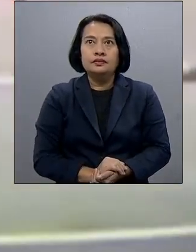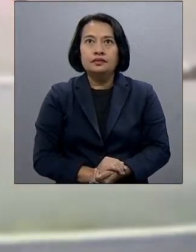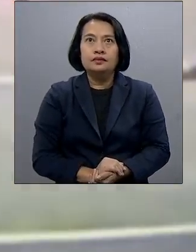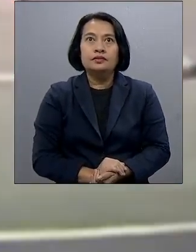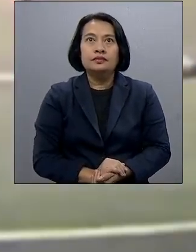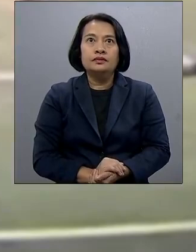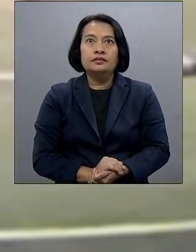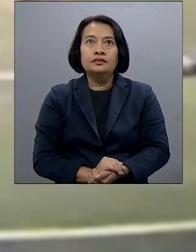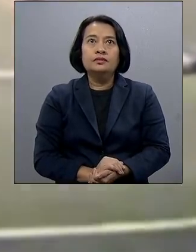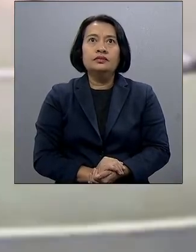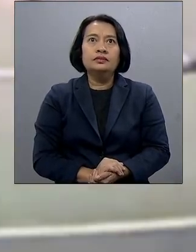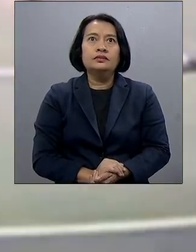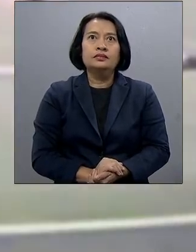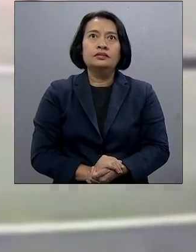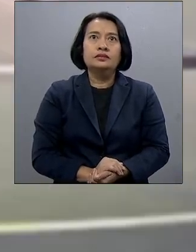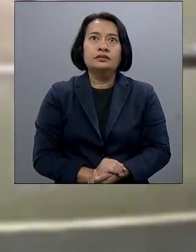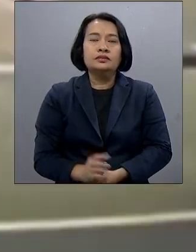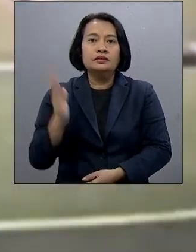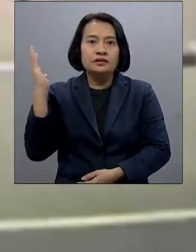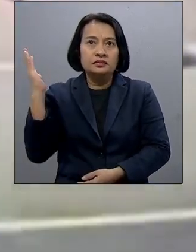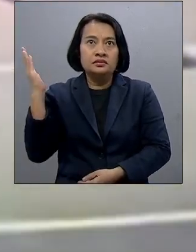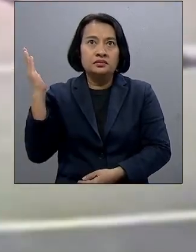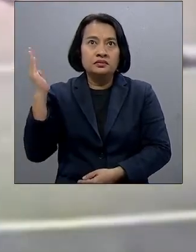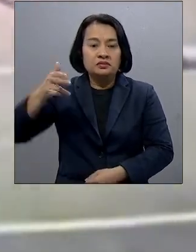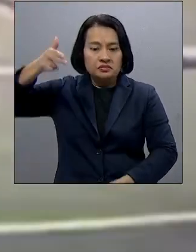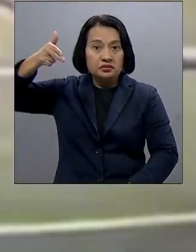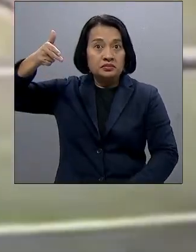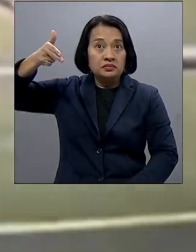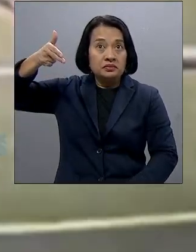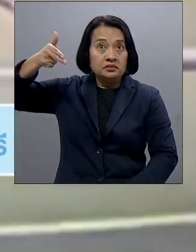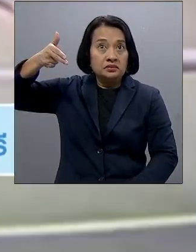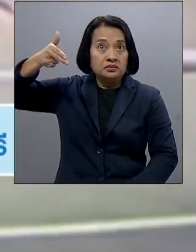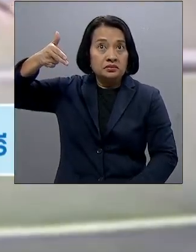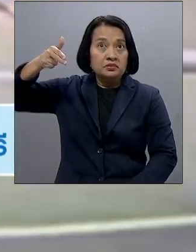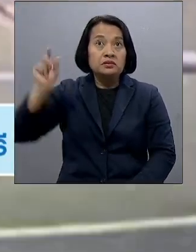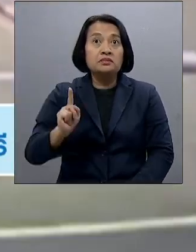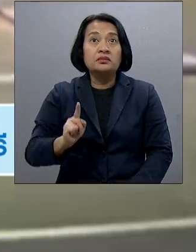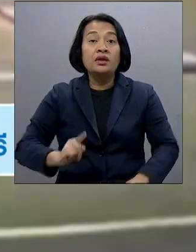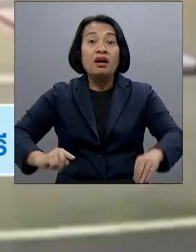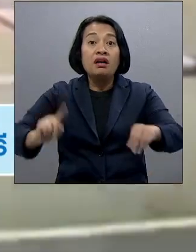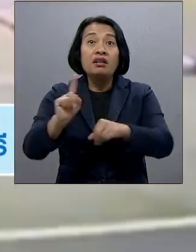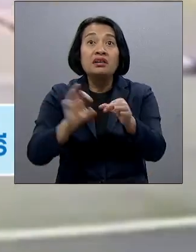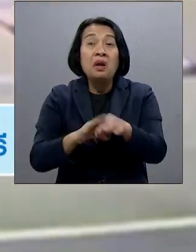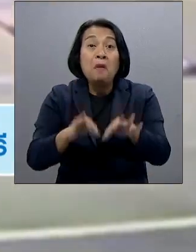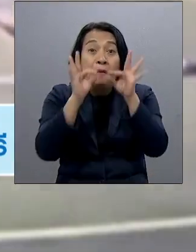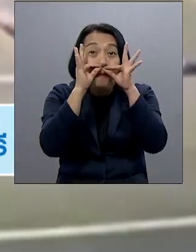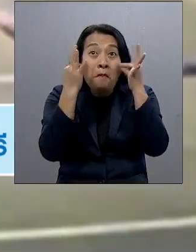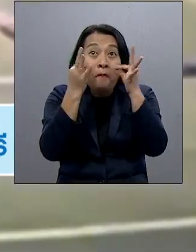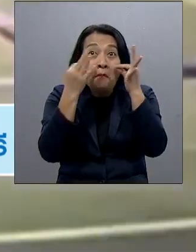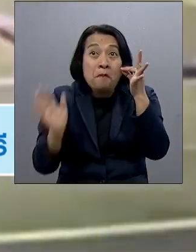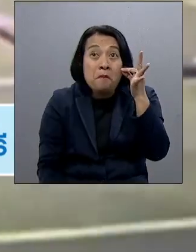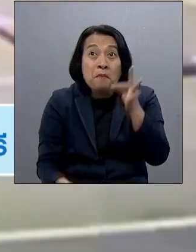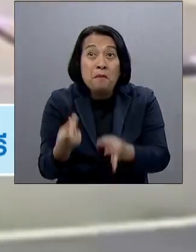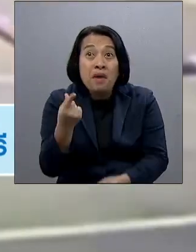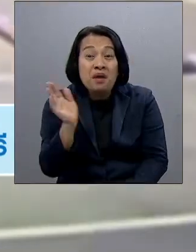คุณผู้ชมคะเดี๋ยวดูภาพจากกล้องวงจรปิดนะคะนี่คือสันเขื่อนศรีนครินทร์ที่เห็นนี่ไม่ใช่แมวหรือสุนัขแต่คือ